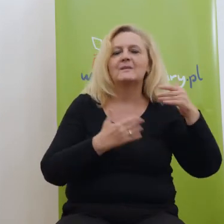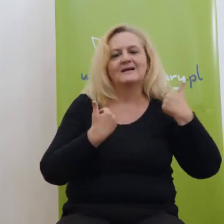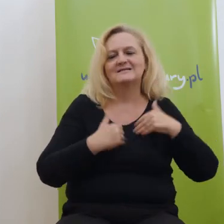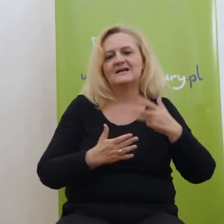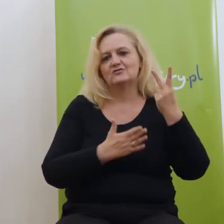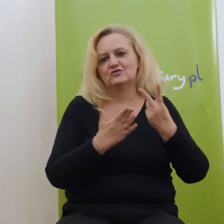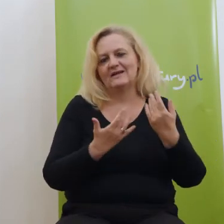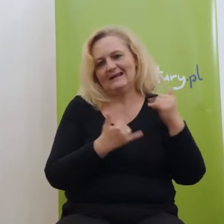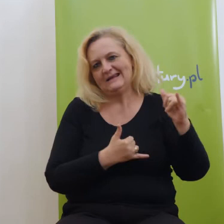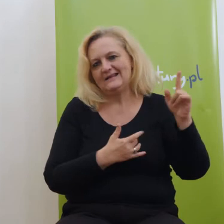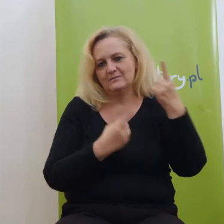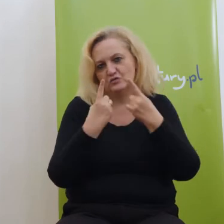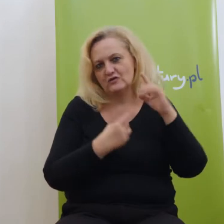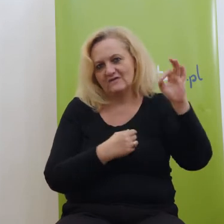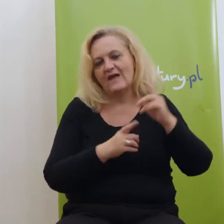przeczytać.